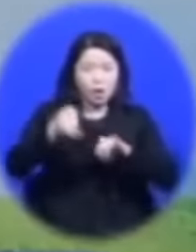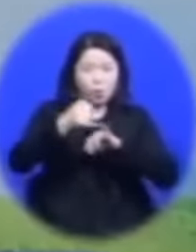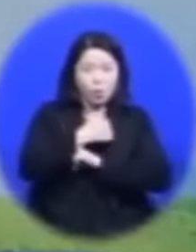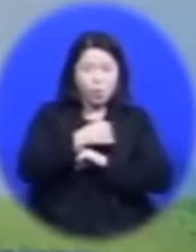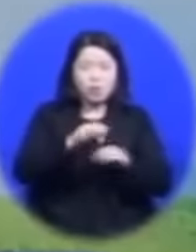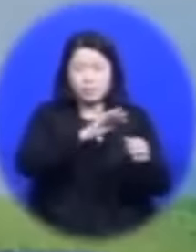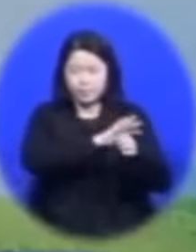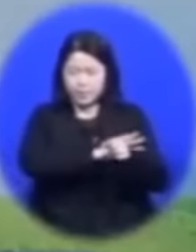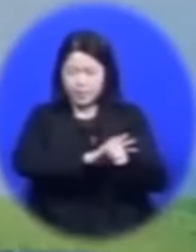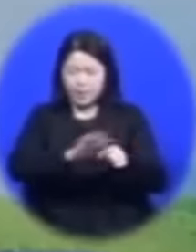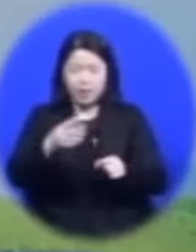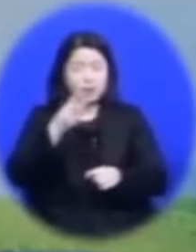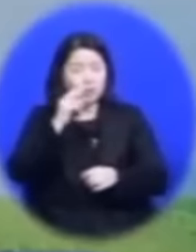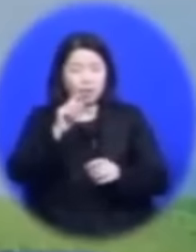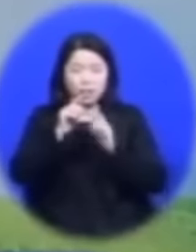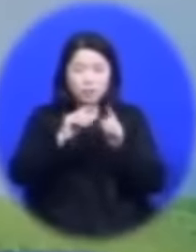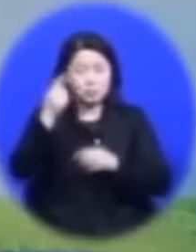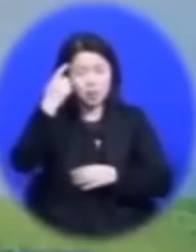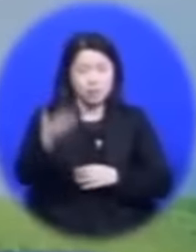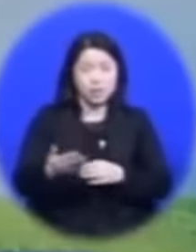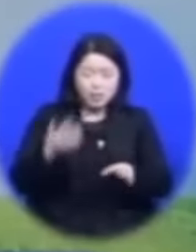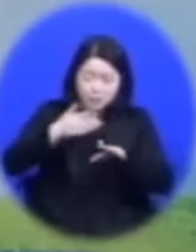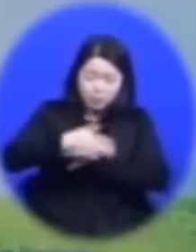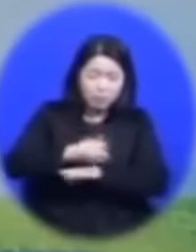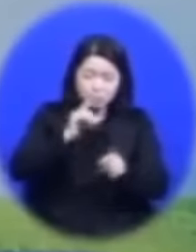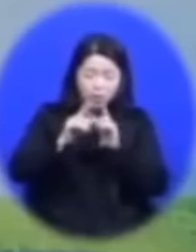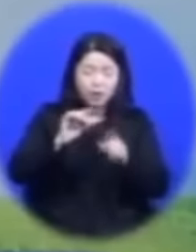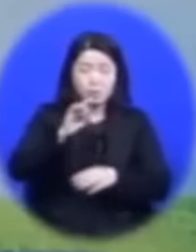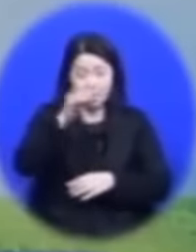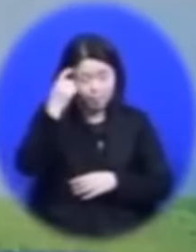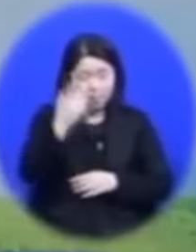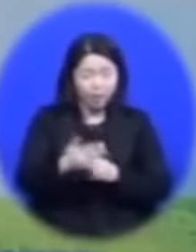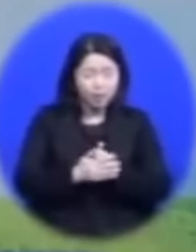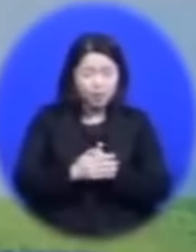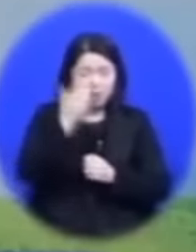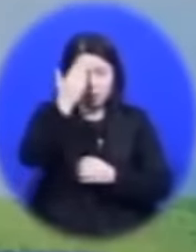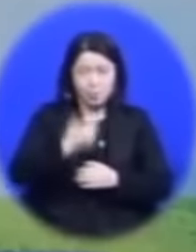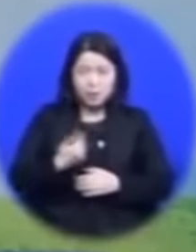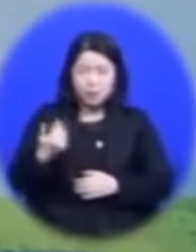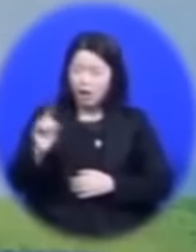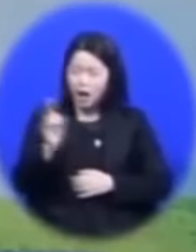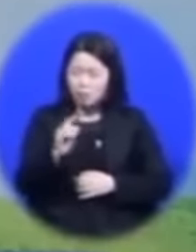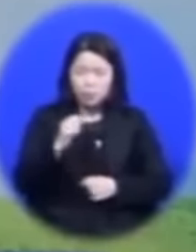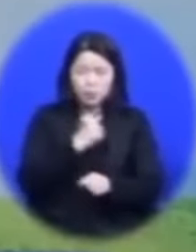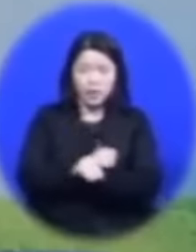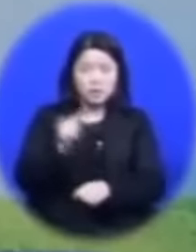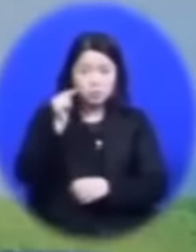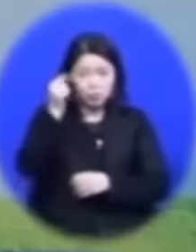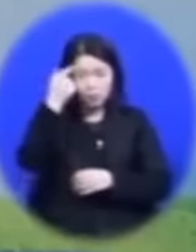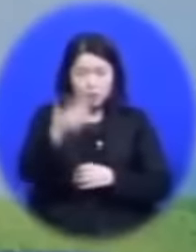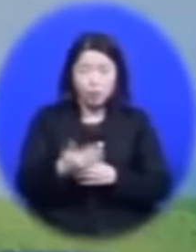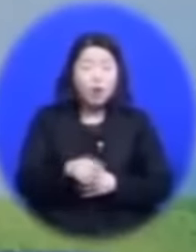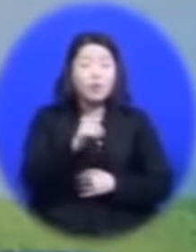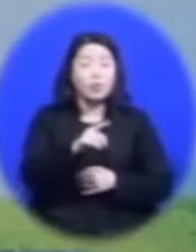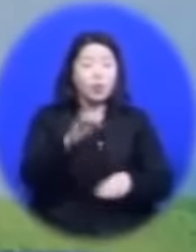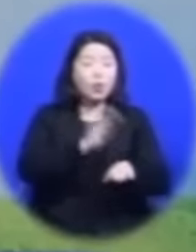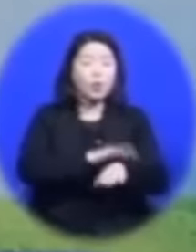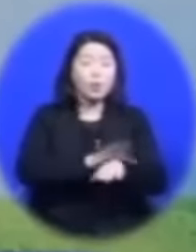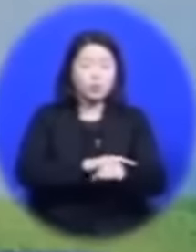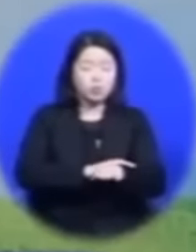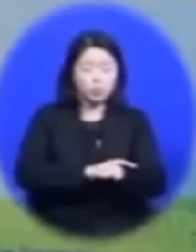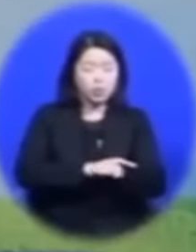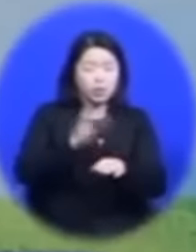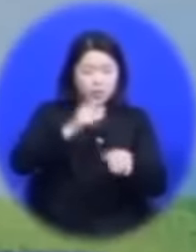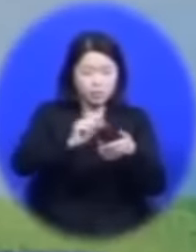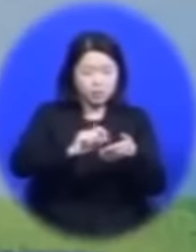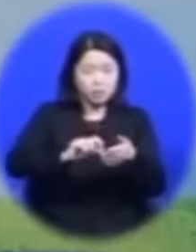좔좔 쏟아야 말이니? 천천히 말하면 안 되니? 반쪽이라 아무것도 못한다고? 너 왼손으로 글